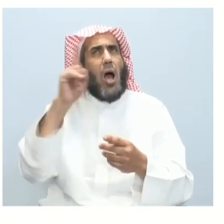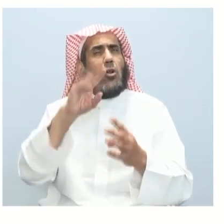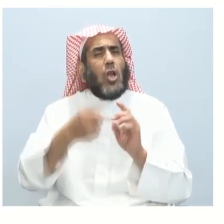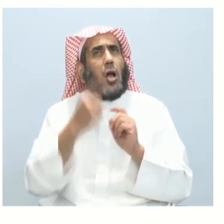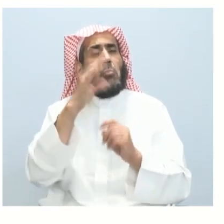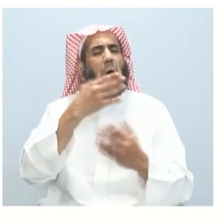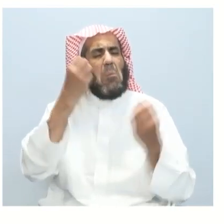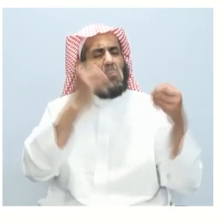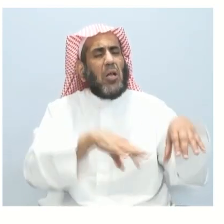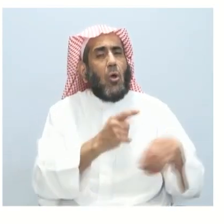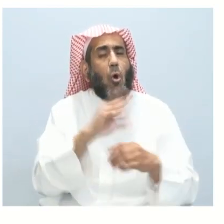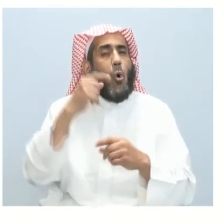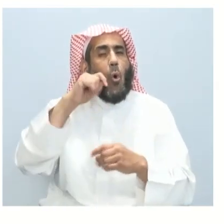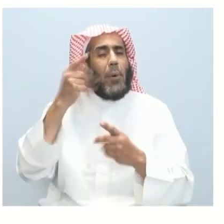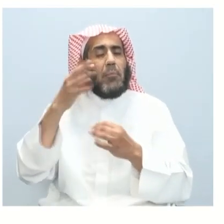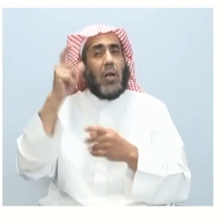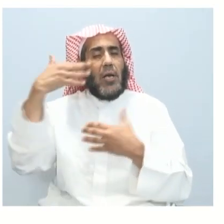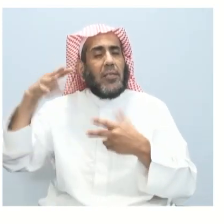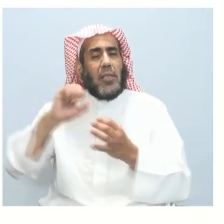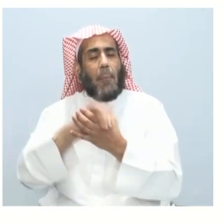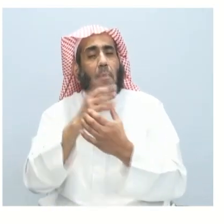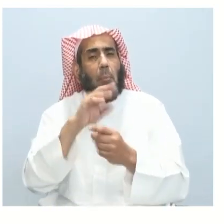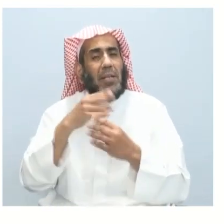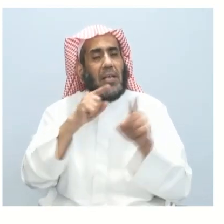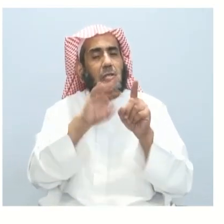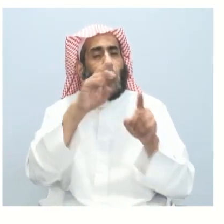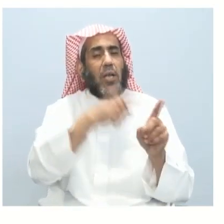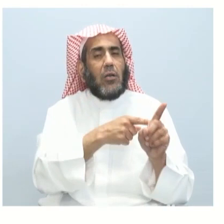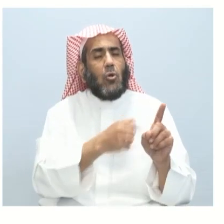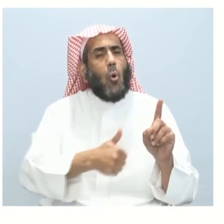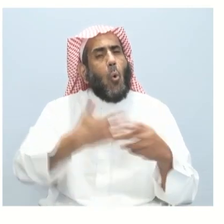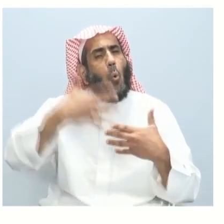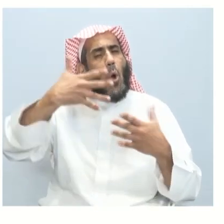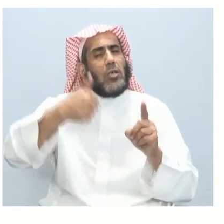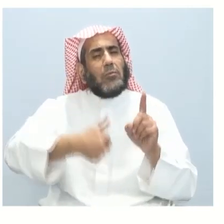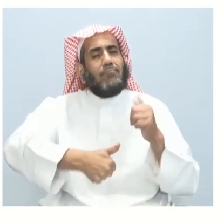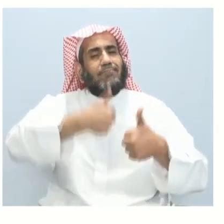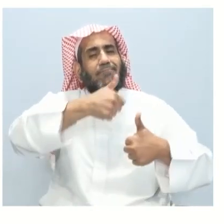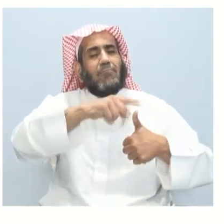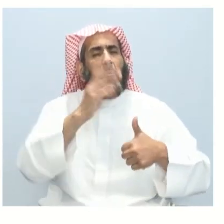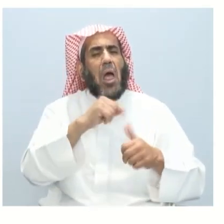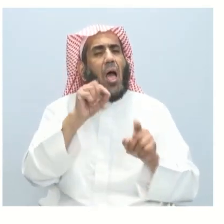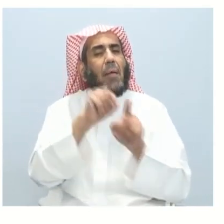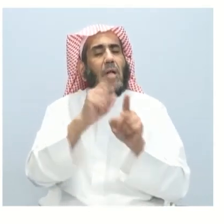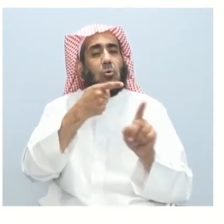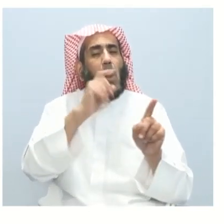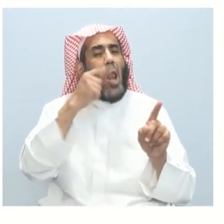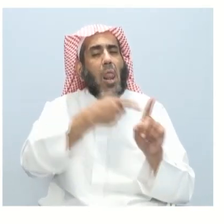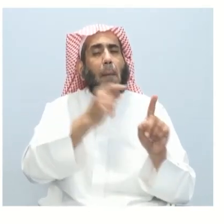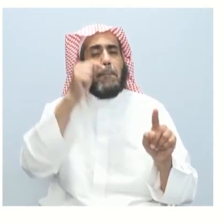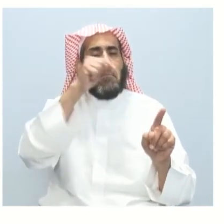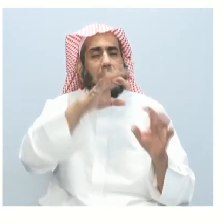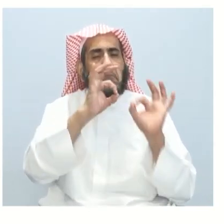الله باطل وكذلك عمر بن الخطاب لما مدح زهير وقال ان زهير يعد اشعر الشعراء بانه كان لا يمدح الرجل الا بما فيه